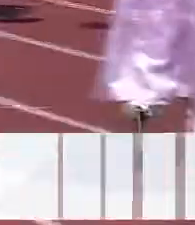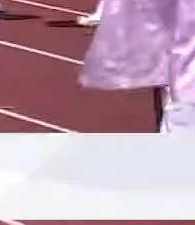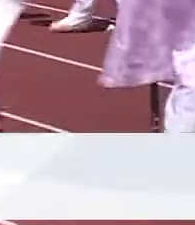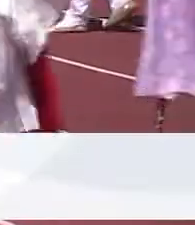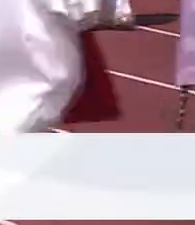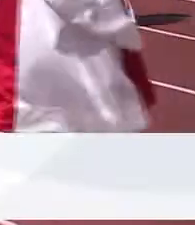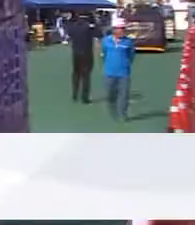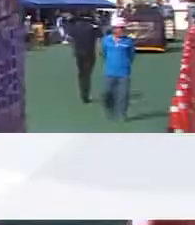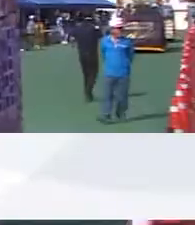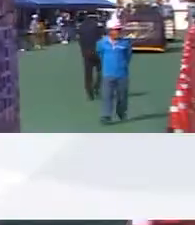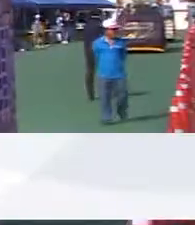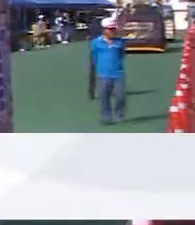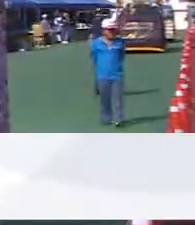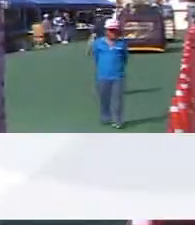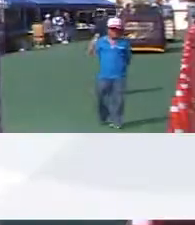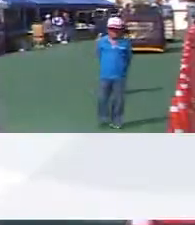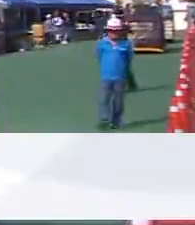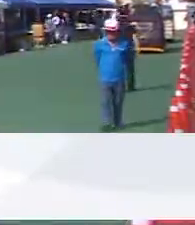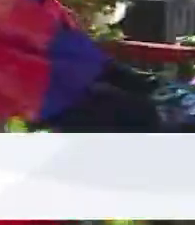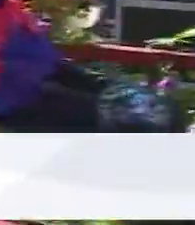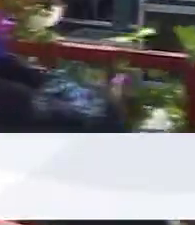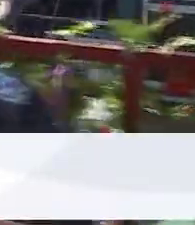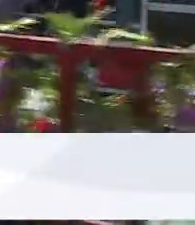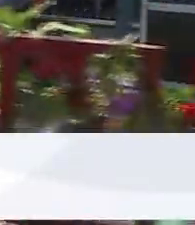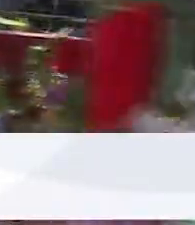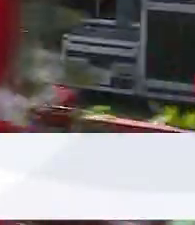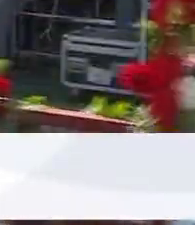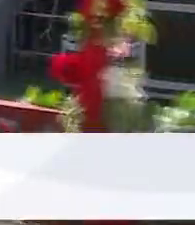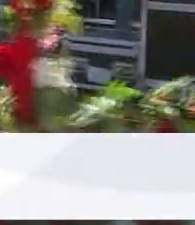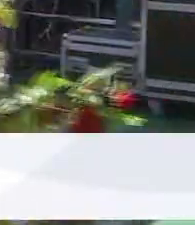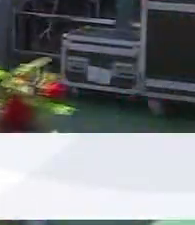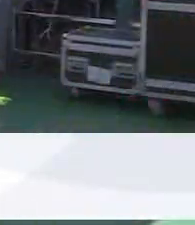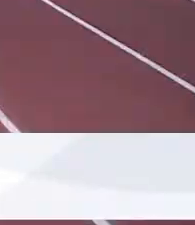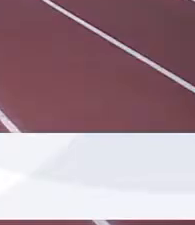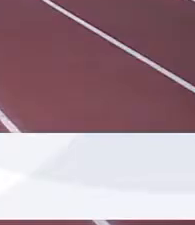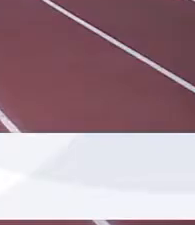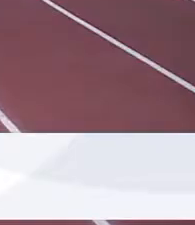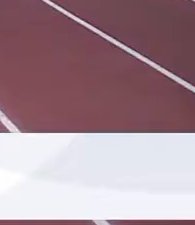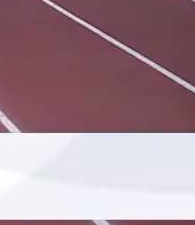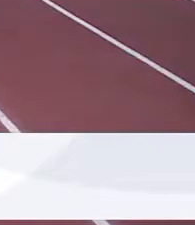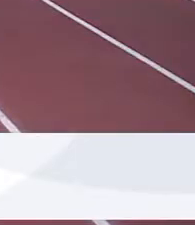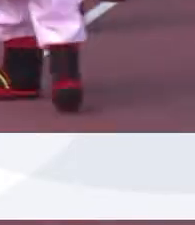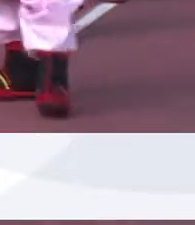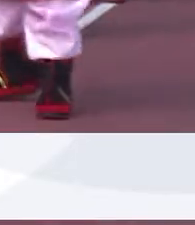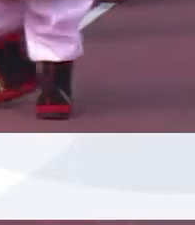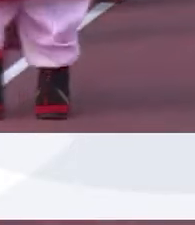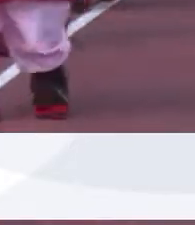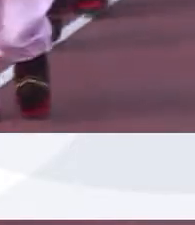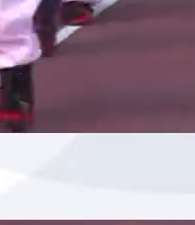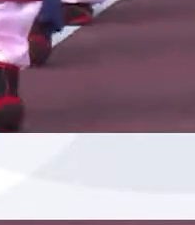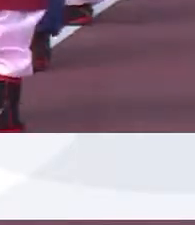주축 장부의 충절과 용맹을 기리는 제 34회 대야 문화제가 지난 7일부터 10일까지 합쳐 늘 일원에서